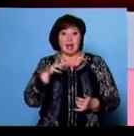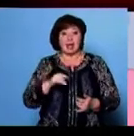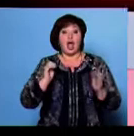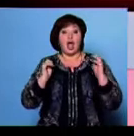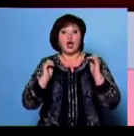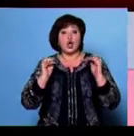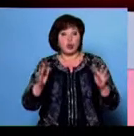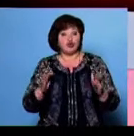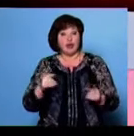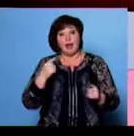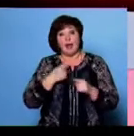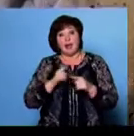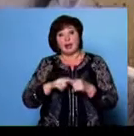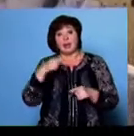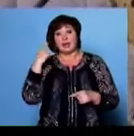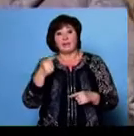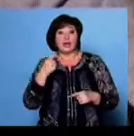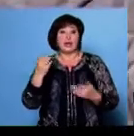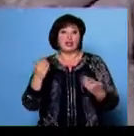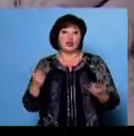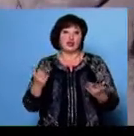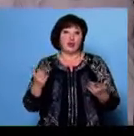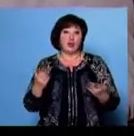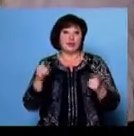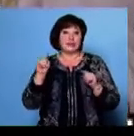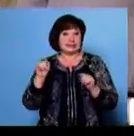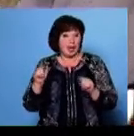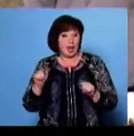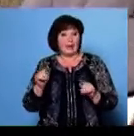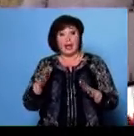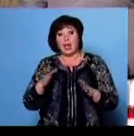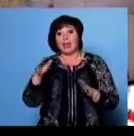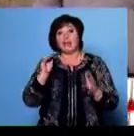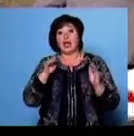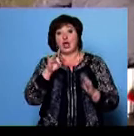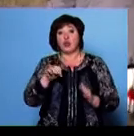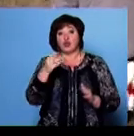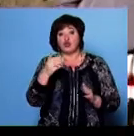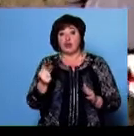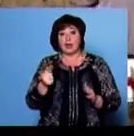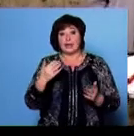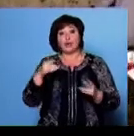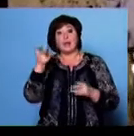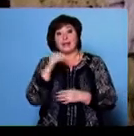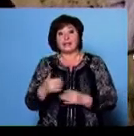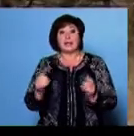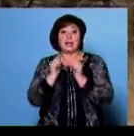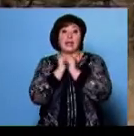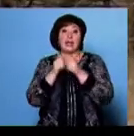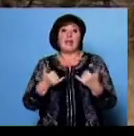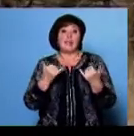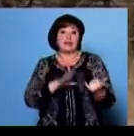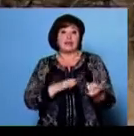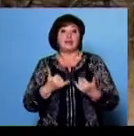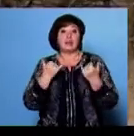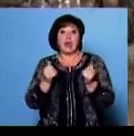Граховском районе, недалеко от деревни Марий-Вожжай. Священная роща у марийцев традиционно считалась местом моления. В этом лесу